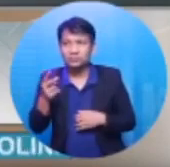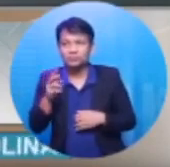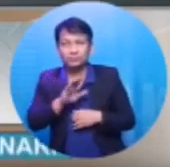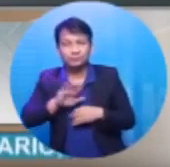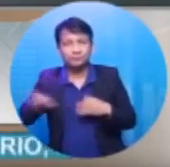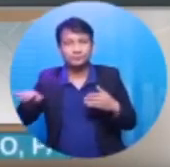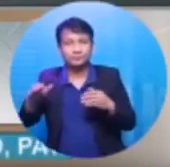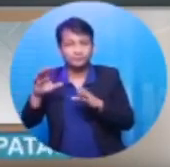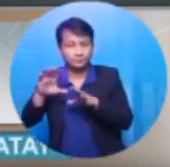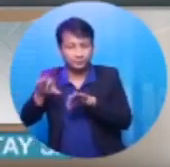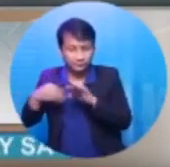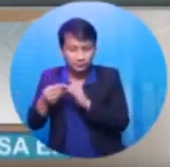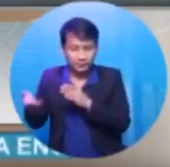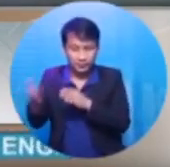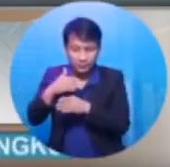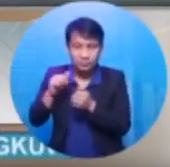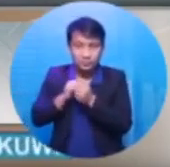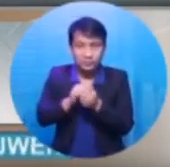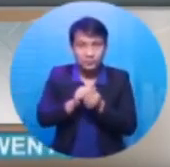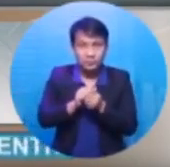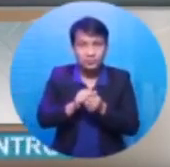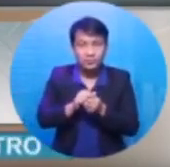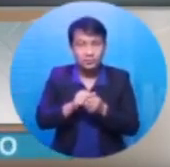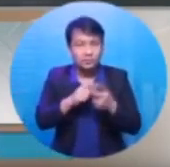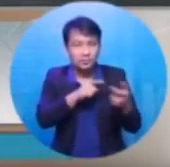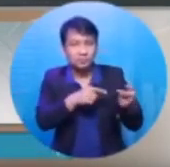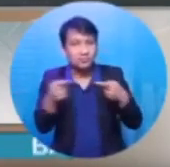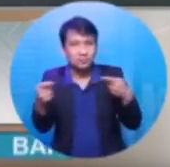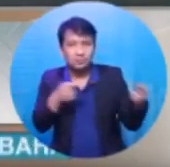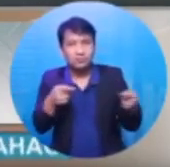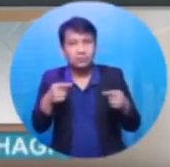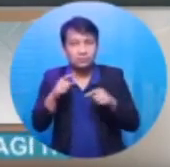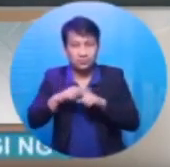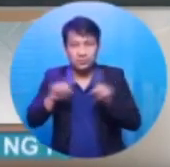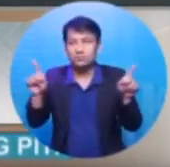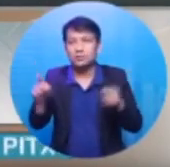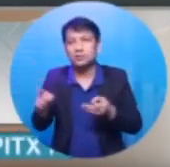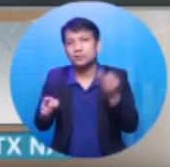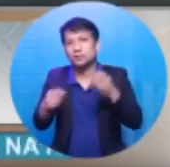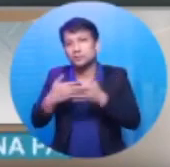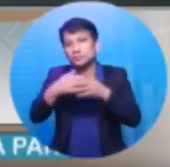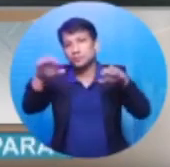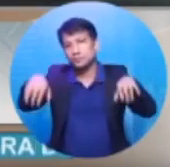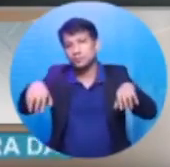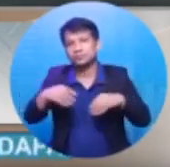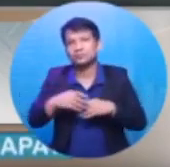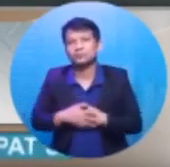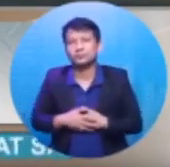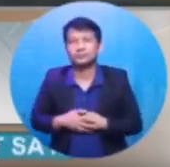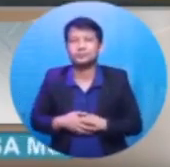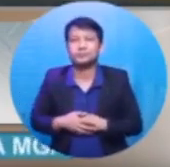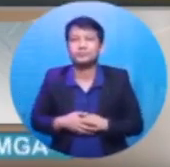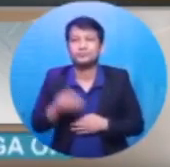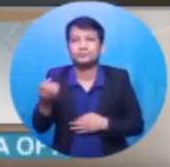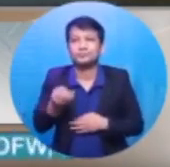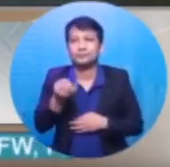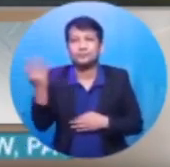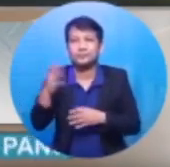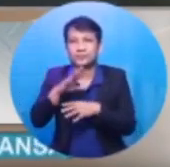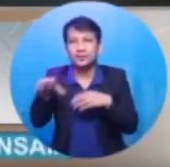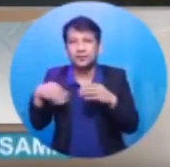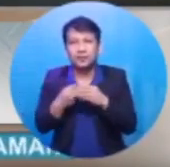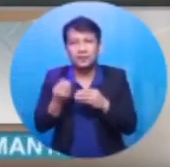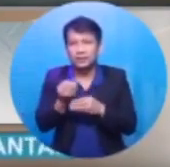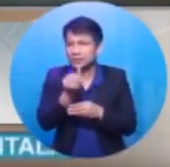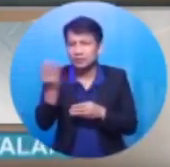ng kamag-anak ko, sir. Tapos, iba na yung nakasagutan niya. Pinagmumura niya na yung ina ng kapitbahay ko. Okay, ma'am, ilan lahat involved